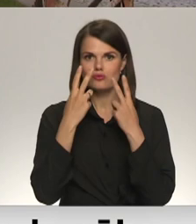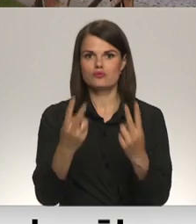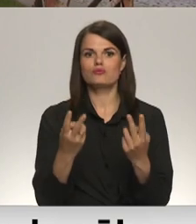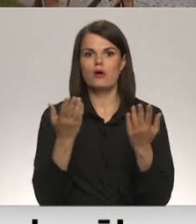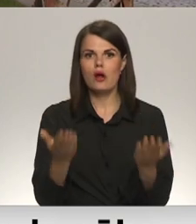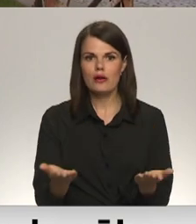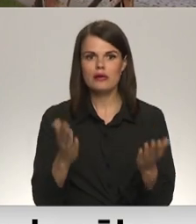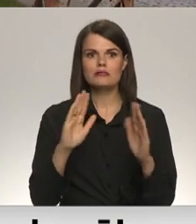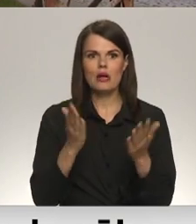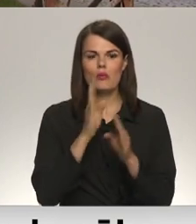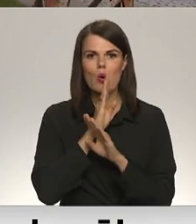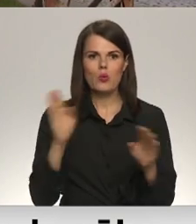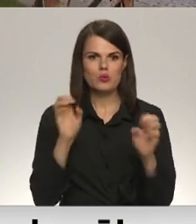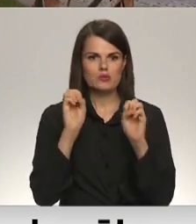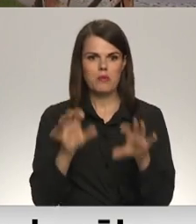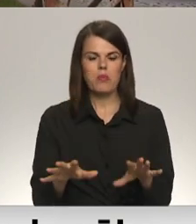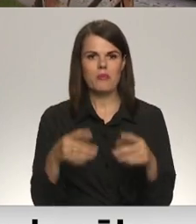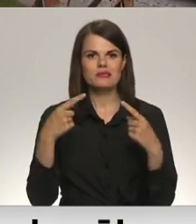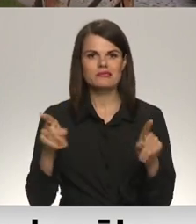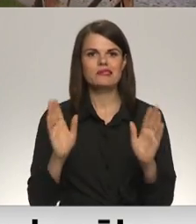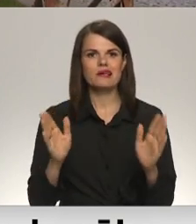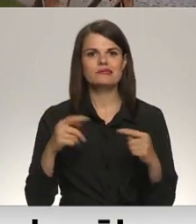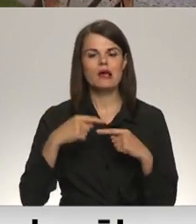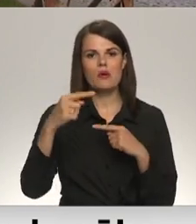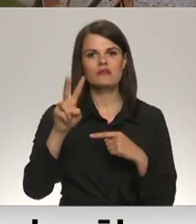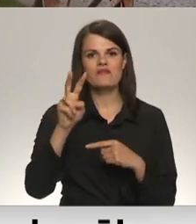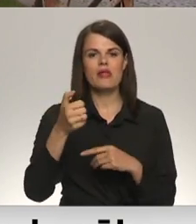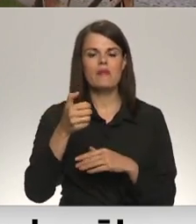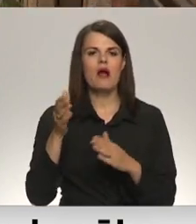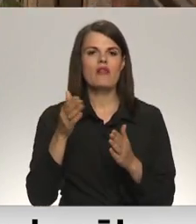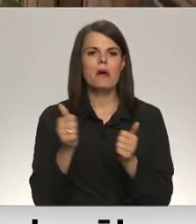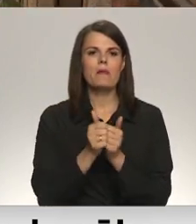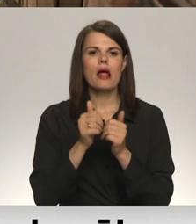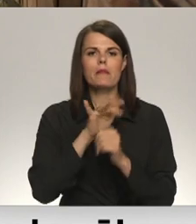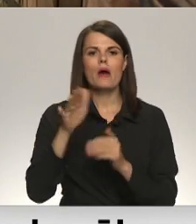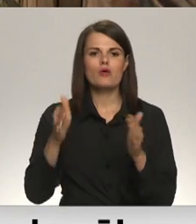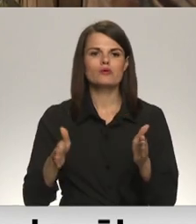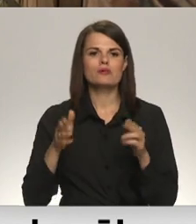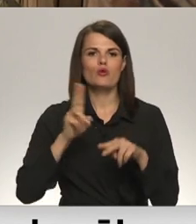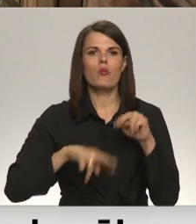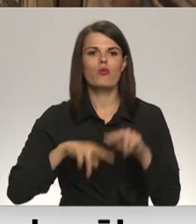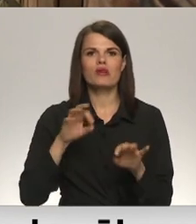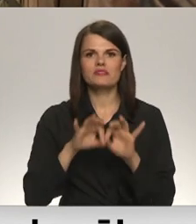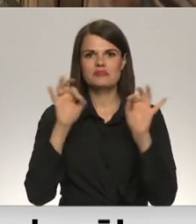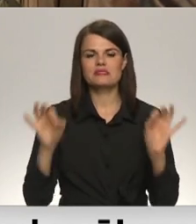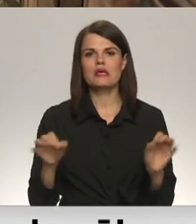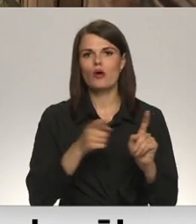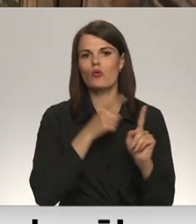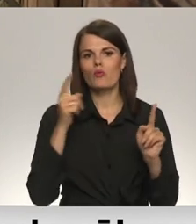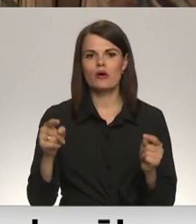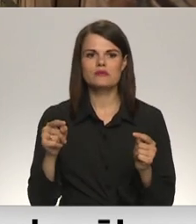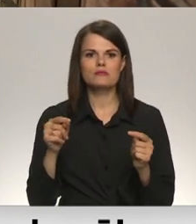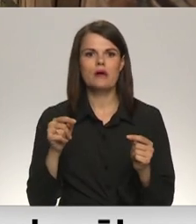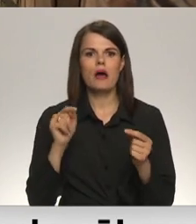Bet pavisam kluss un pamests citā ceļa posmā vienības gatvē pie bērnu slimnīcas, kur pašā būvniecības sākuma posmā pret